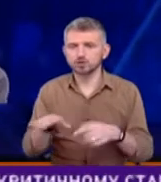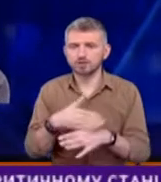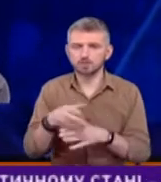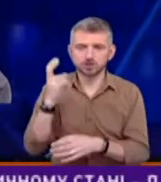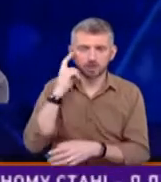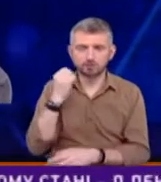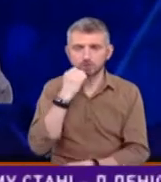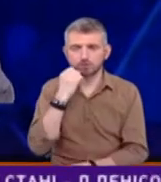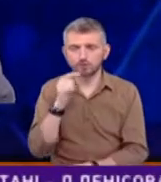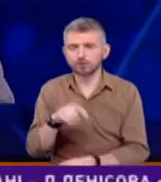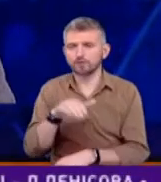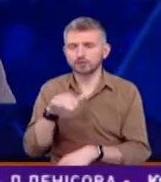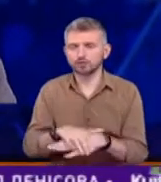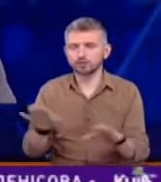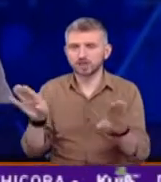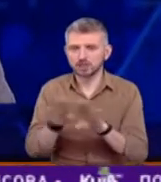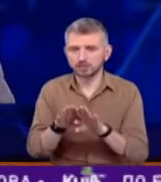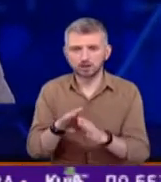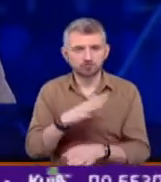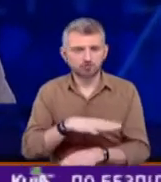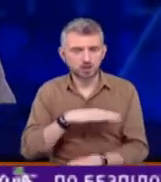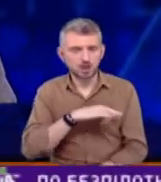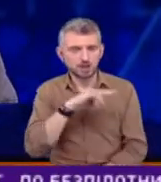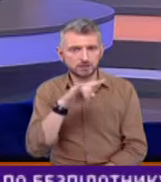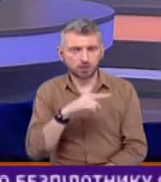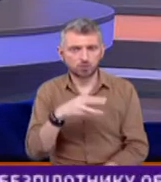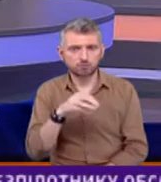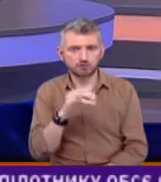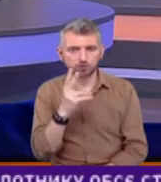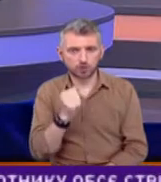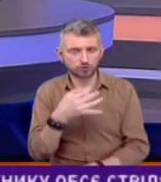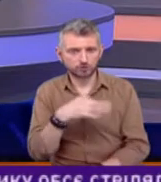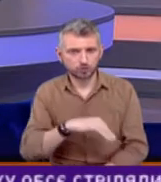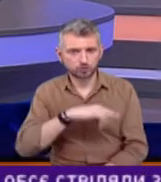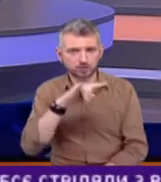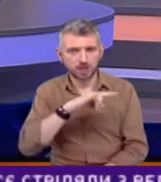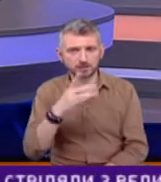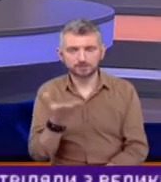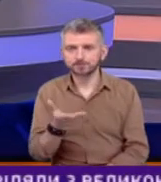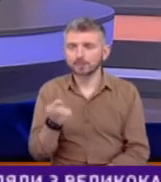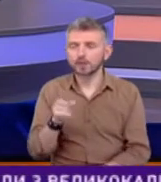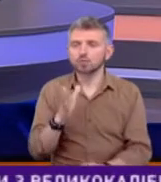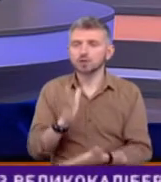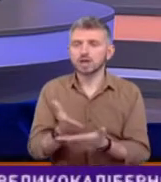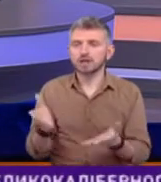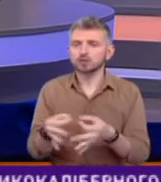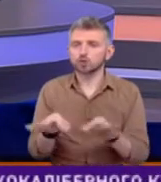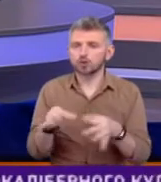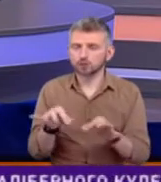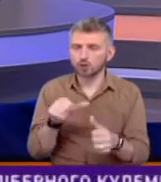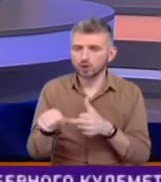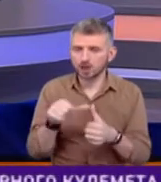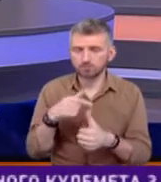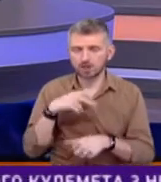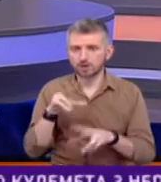Києвом і Москвою, воно фактично закрите. Чекайте, а літаку ж Медведчука дозволено літати? Тому є якісь дозволи окремі. І